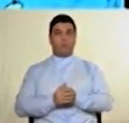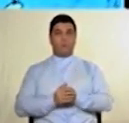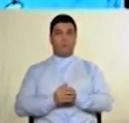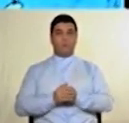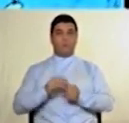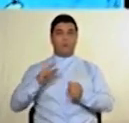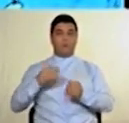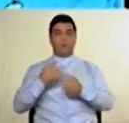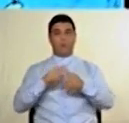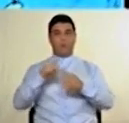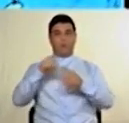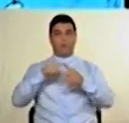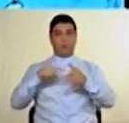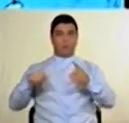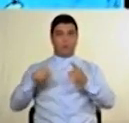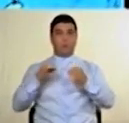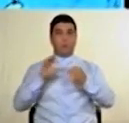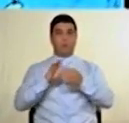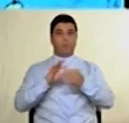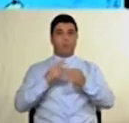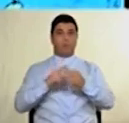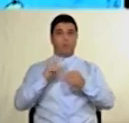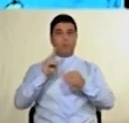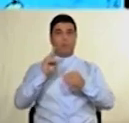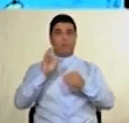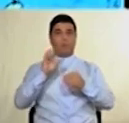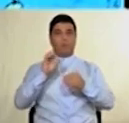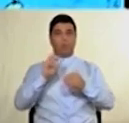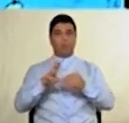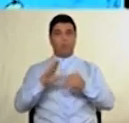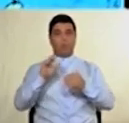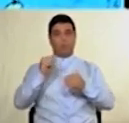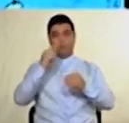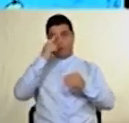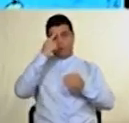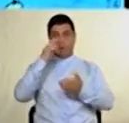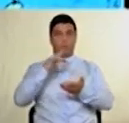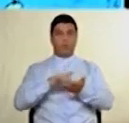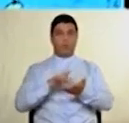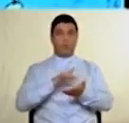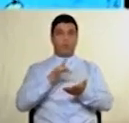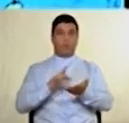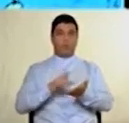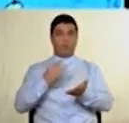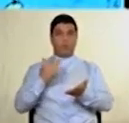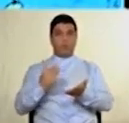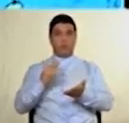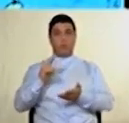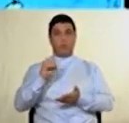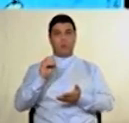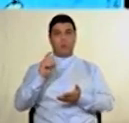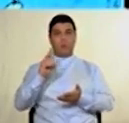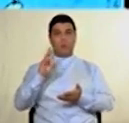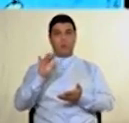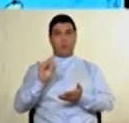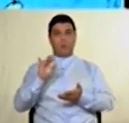Keyin esa janub bilan bog'laydi, ya'ni Qobul bilan va Hindistonning markaziy shaharlari Dehli